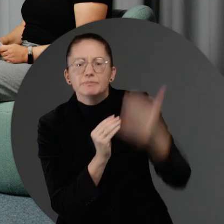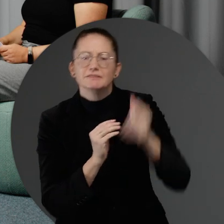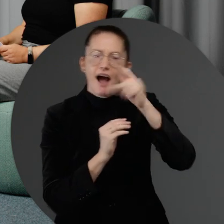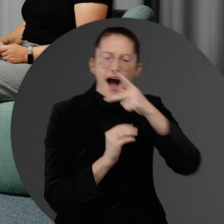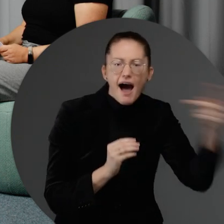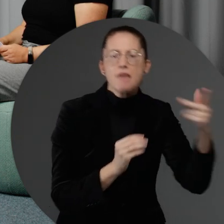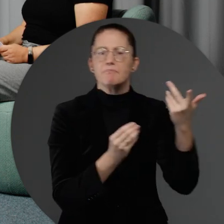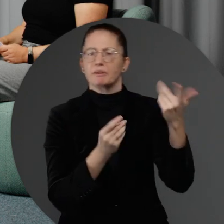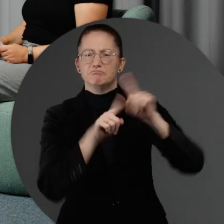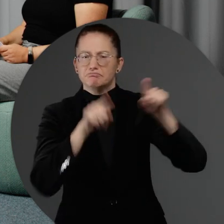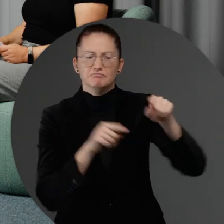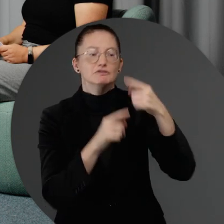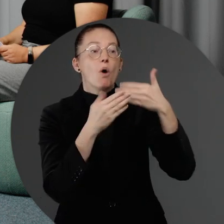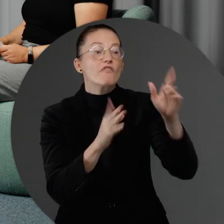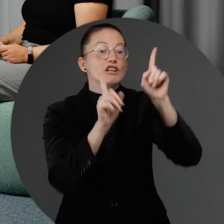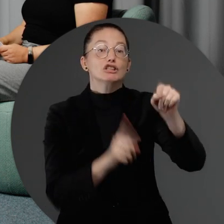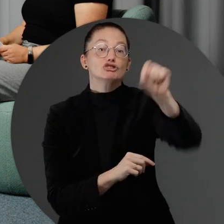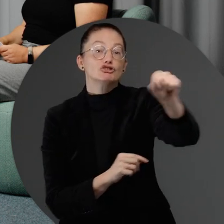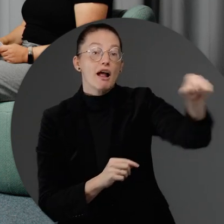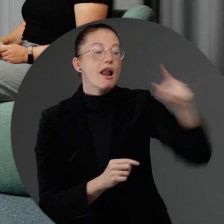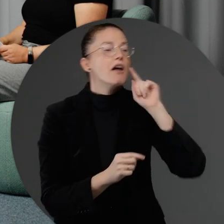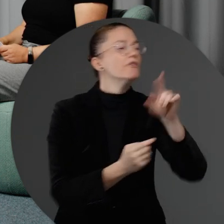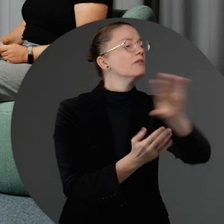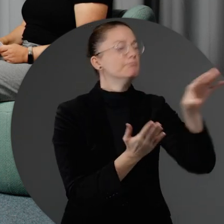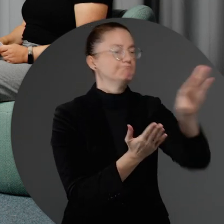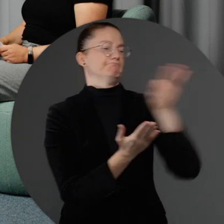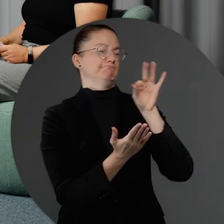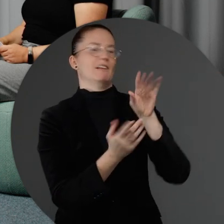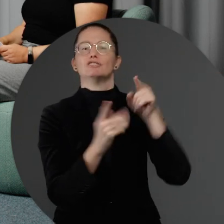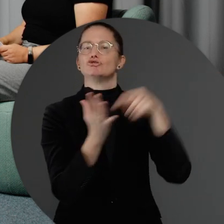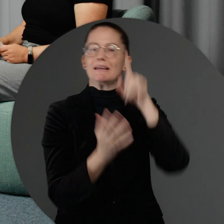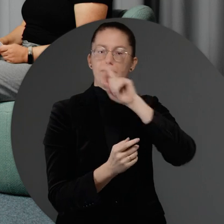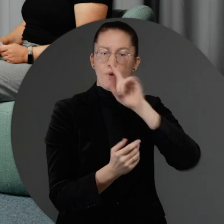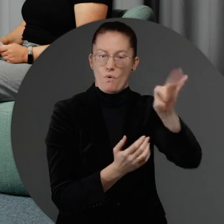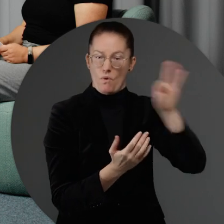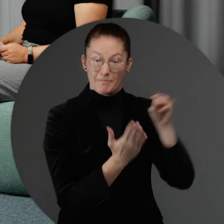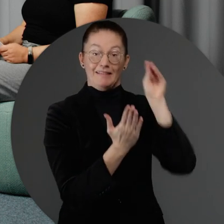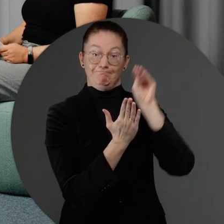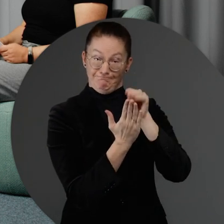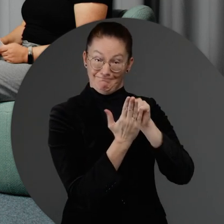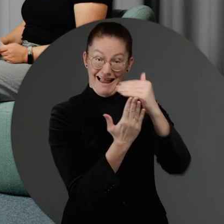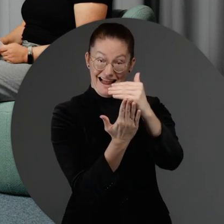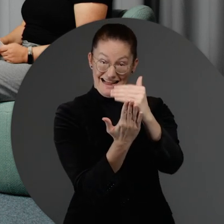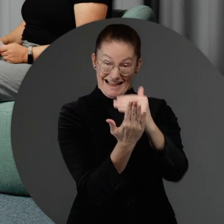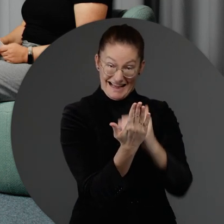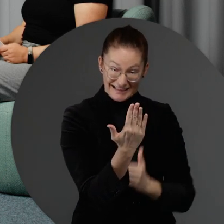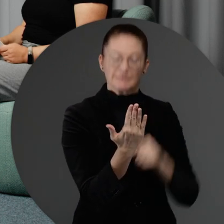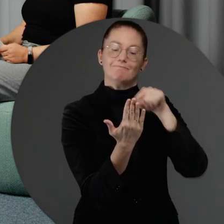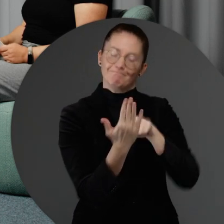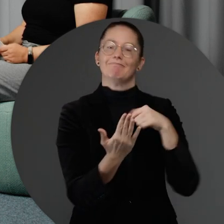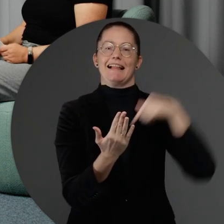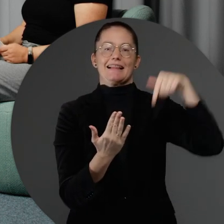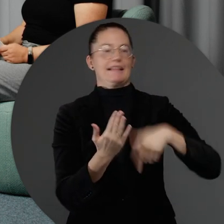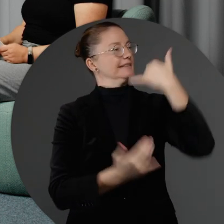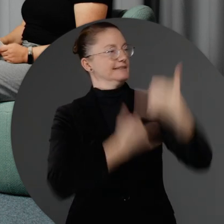Grundgesamtheit aller Websites und Apps mobiler Anwendungen öffentlicher Stellen eine Stichprobe ziehen. Das heißt, das ist dann eine